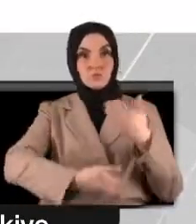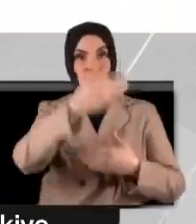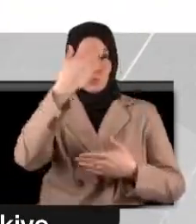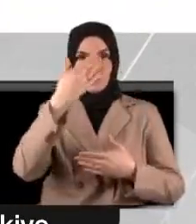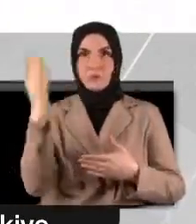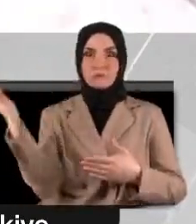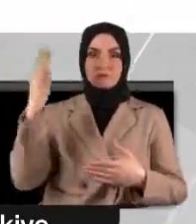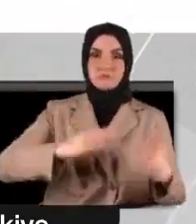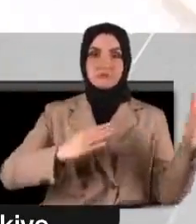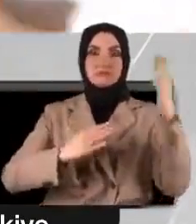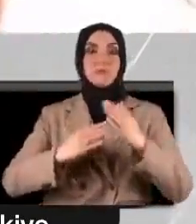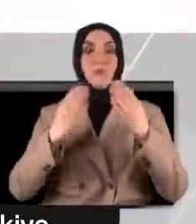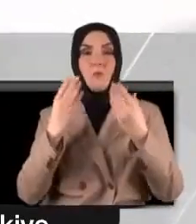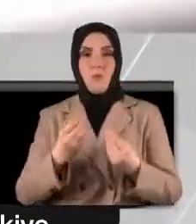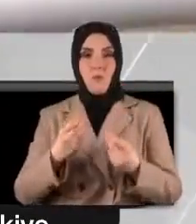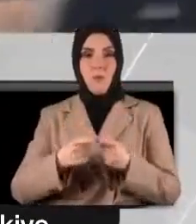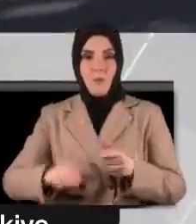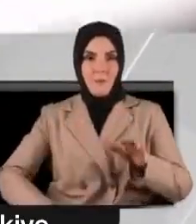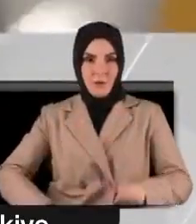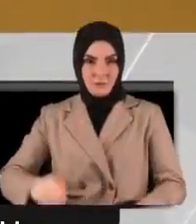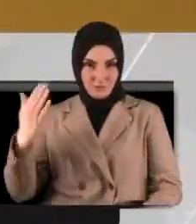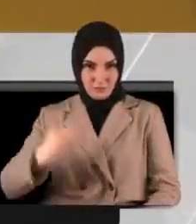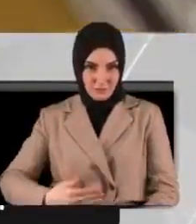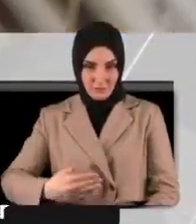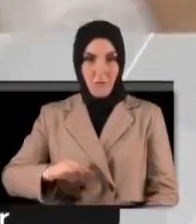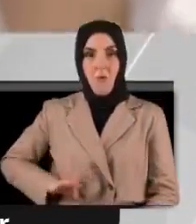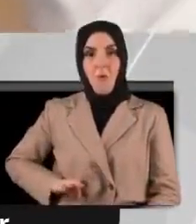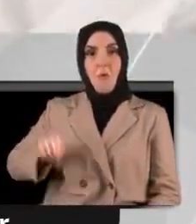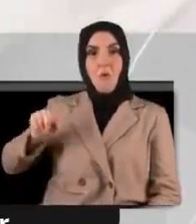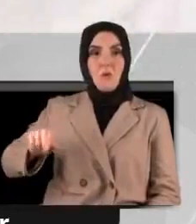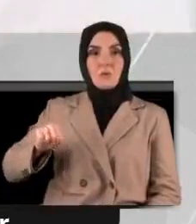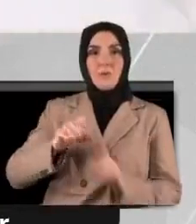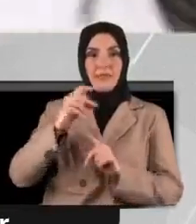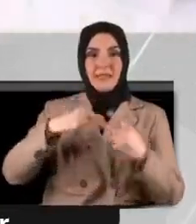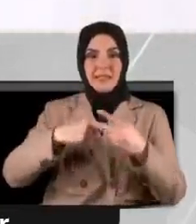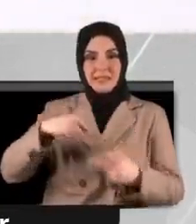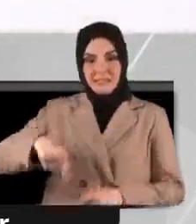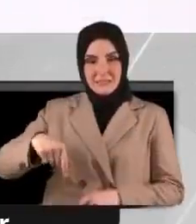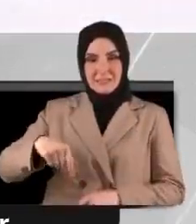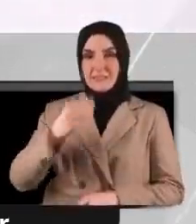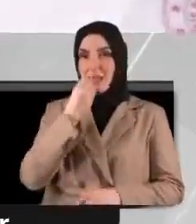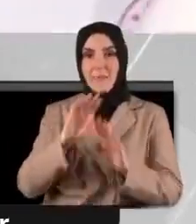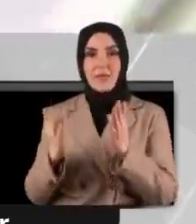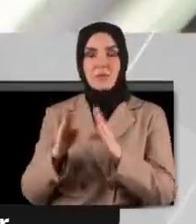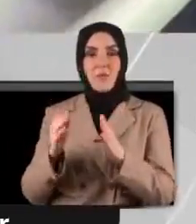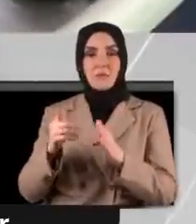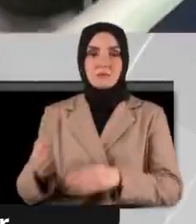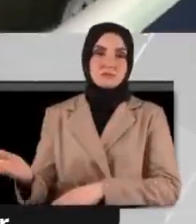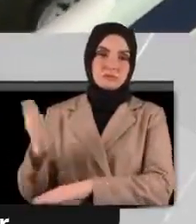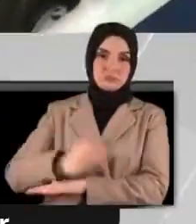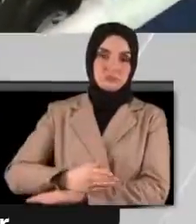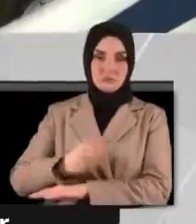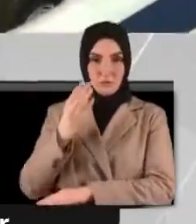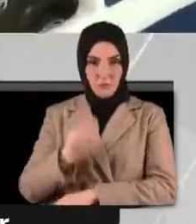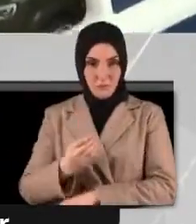da dizine işte gardırolabın kapağı düşmüştü. Onun bacağı kırıldı. Bende de eziklerle yaralanmalar